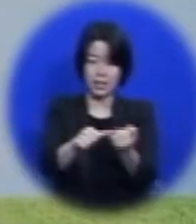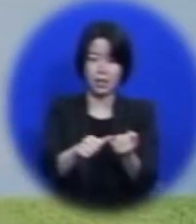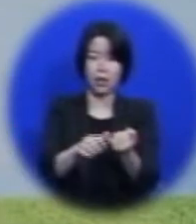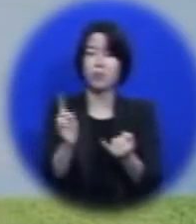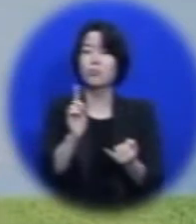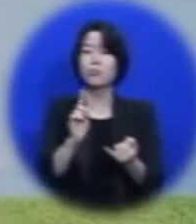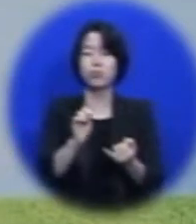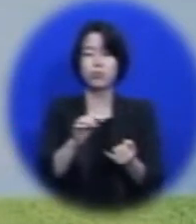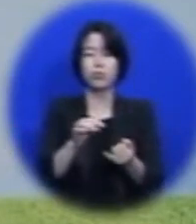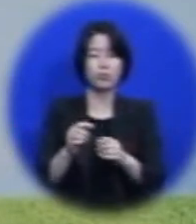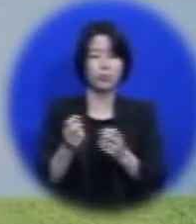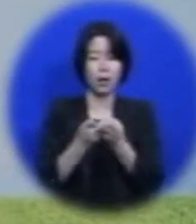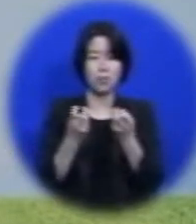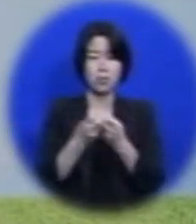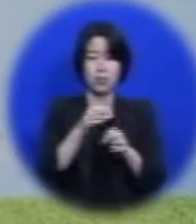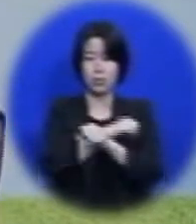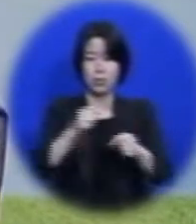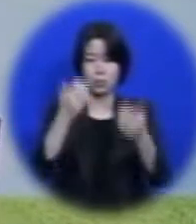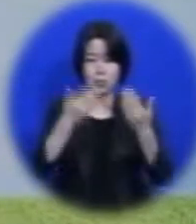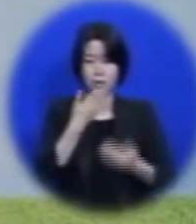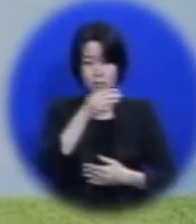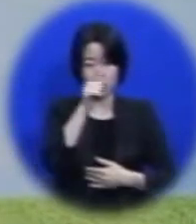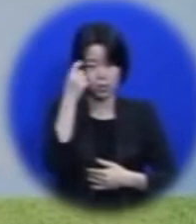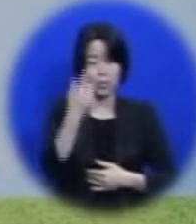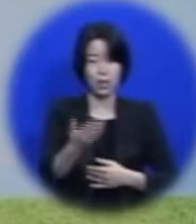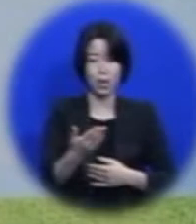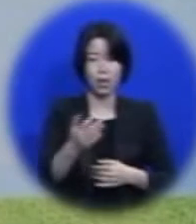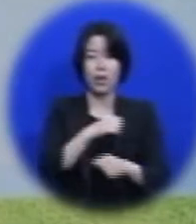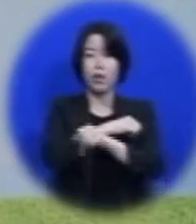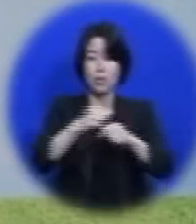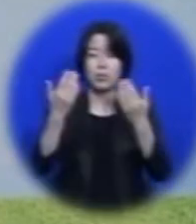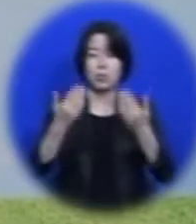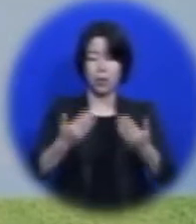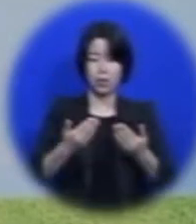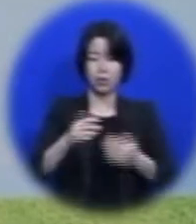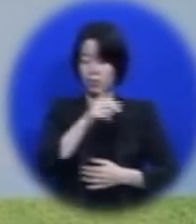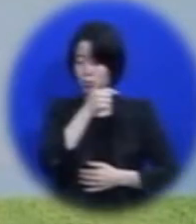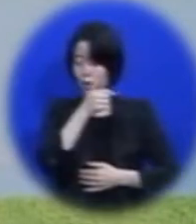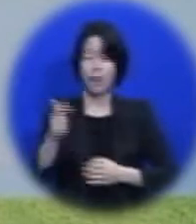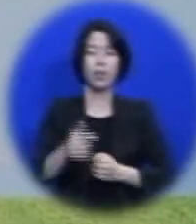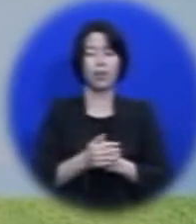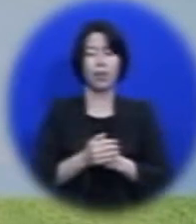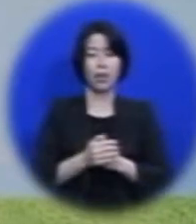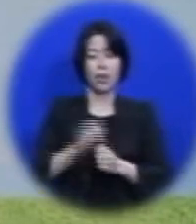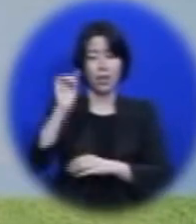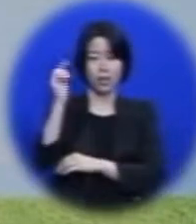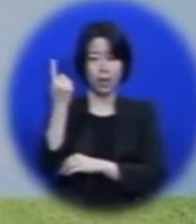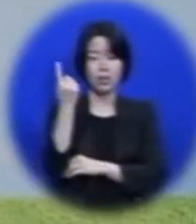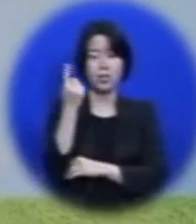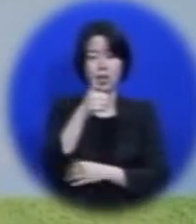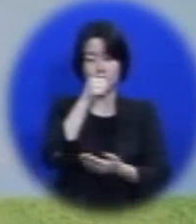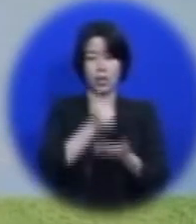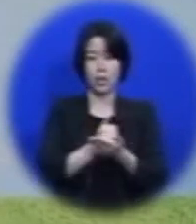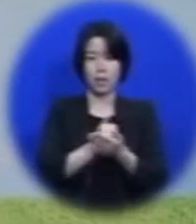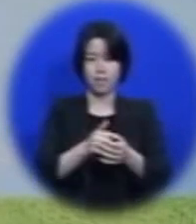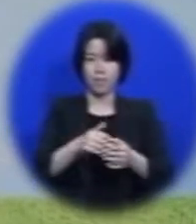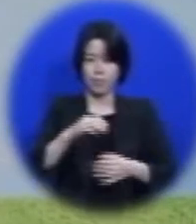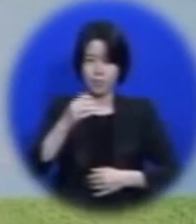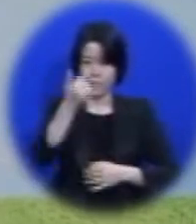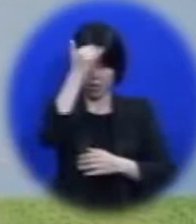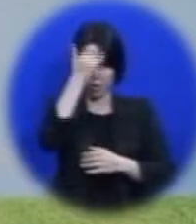용서받습니까? 용서받는 것도 대단한 일입니다. 다윗이 지은 죄가 충신 우리아의 아내를